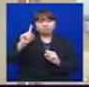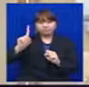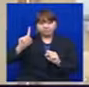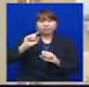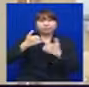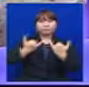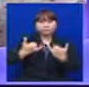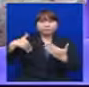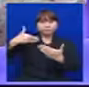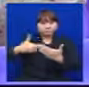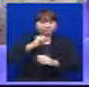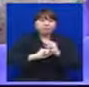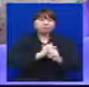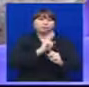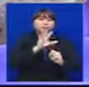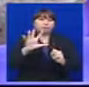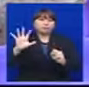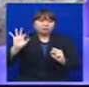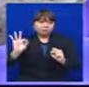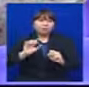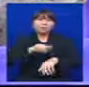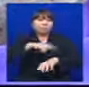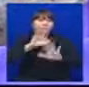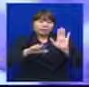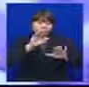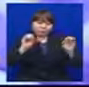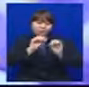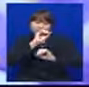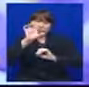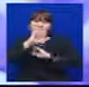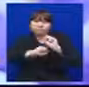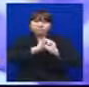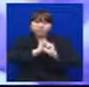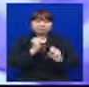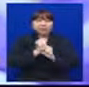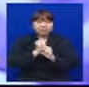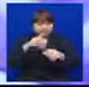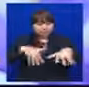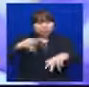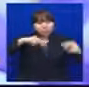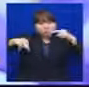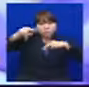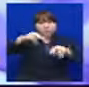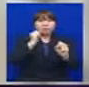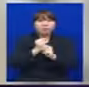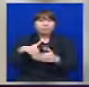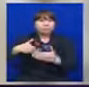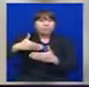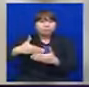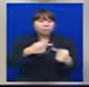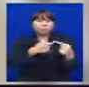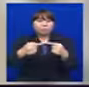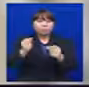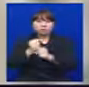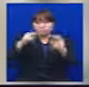จจุบัน2559นับว่าเป็นเวลาเกือบ100ปีแล้วที่ภารกิจดูแลประชาชนยังคงต้องเดินหน้าทั้ง